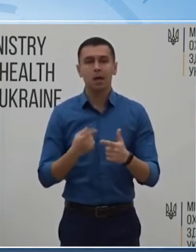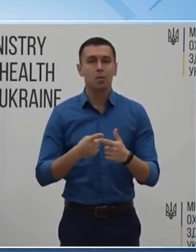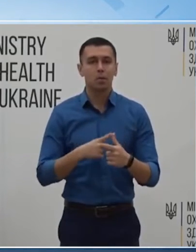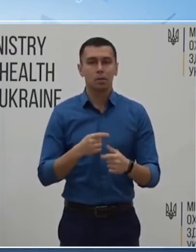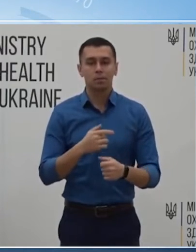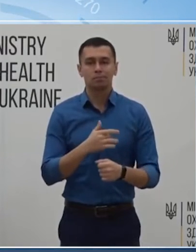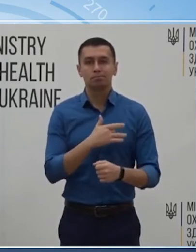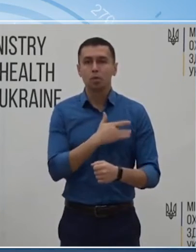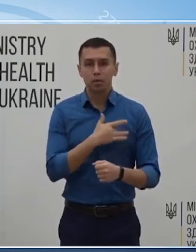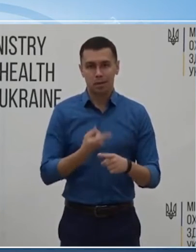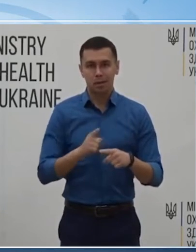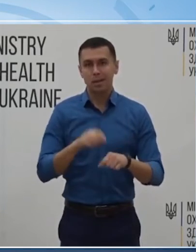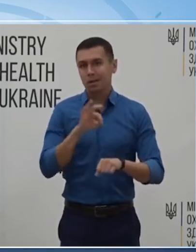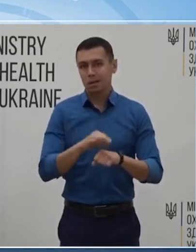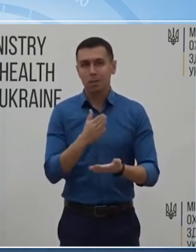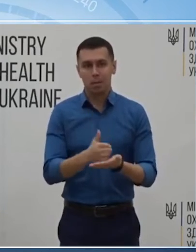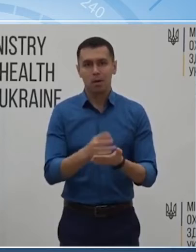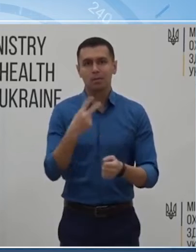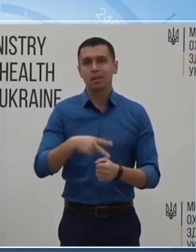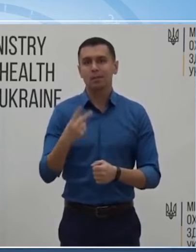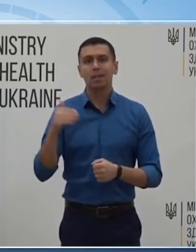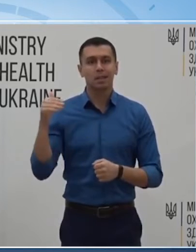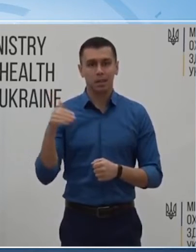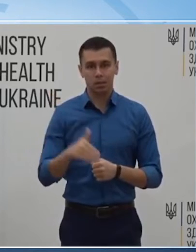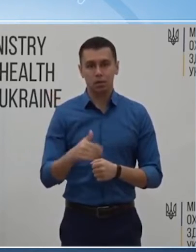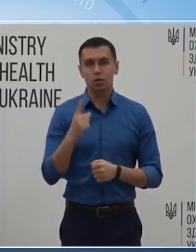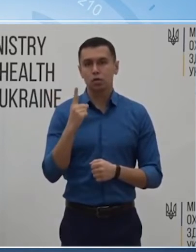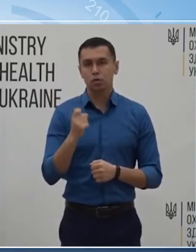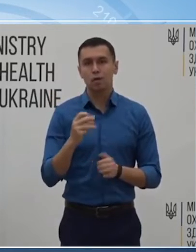або з підозрою на цей діагноз перебуває